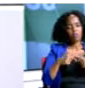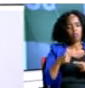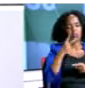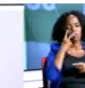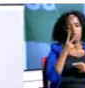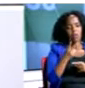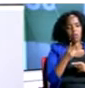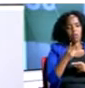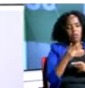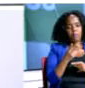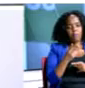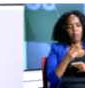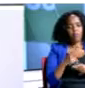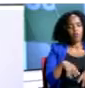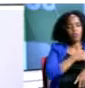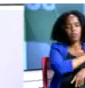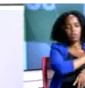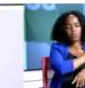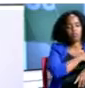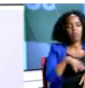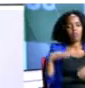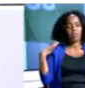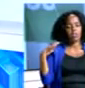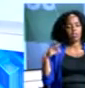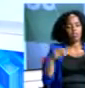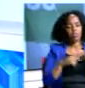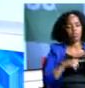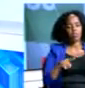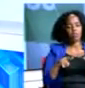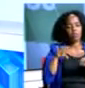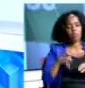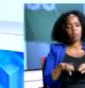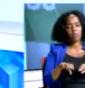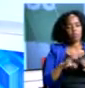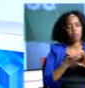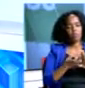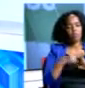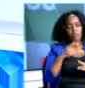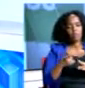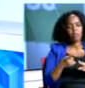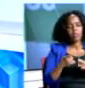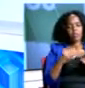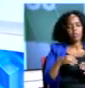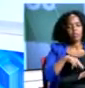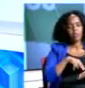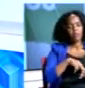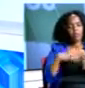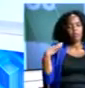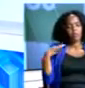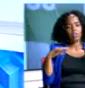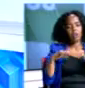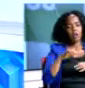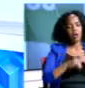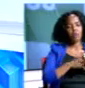ilaalanii ogeessa fayyaatti beeksisuun barbaachisaadha. Egaa akka World Health Organization yookaan dhaabbanni fayyaa